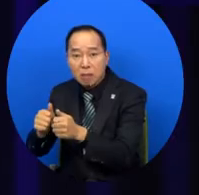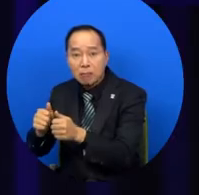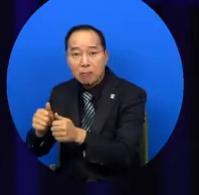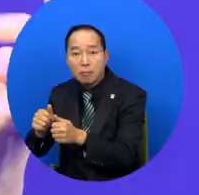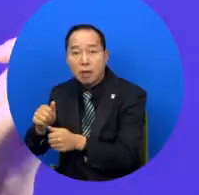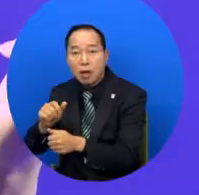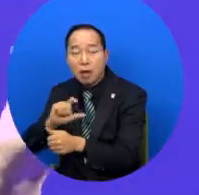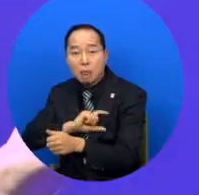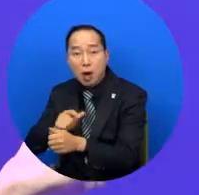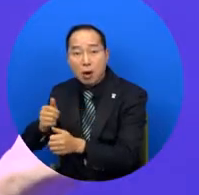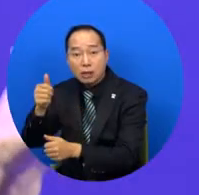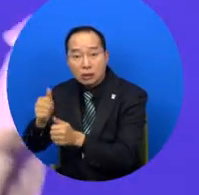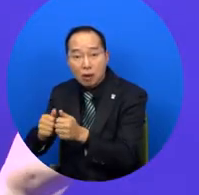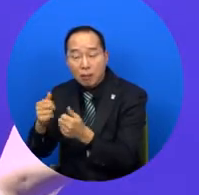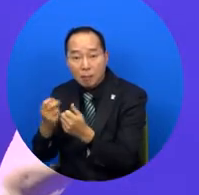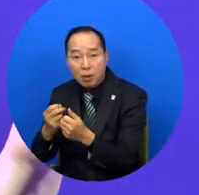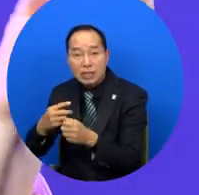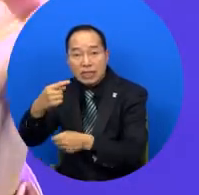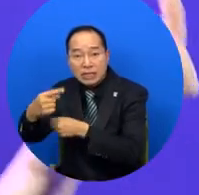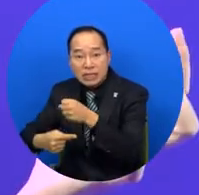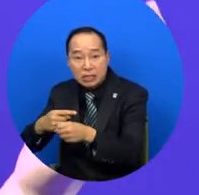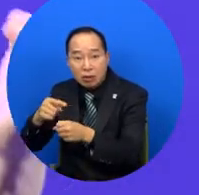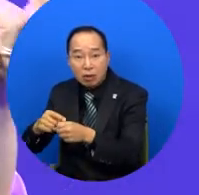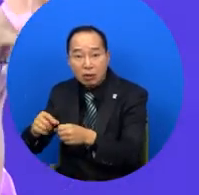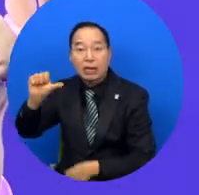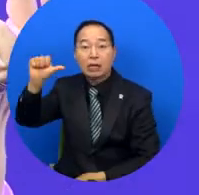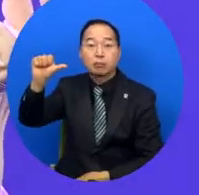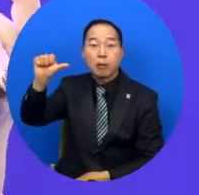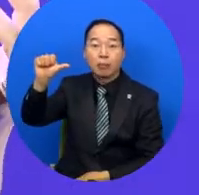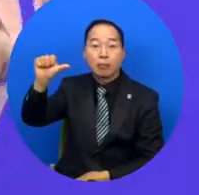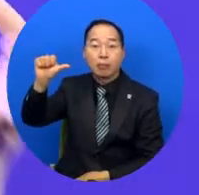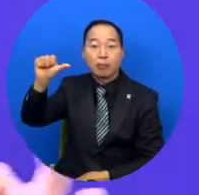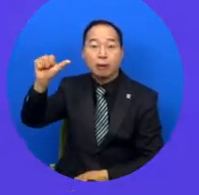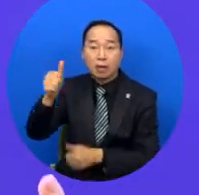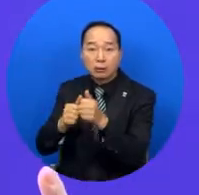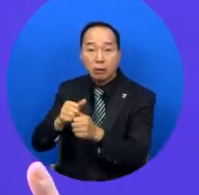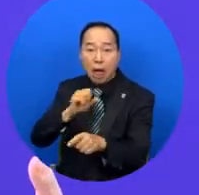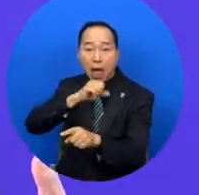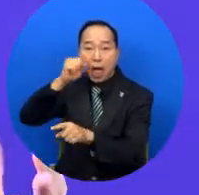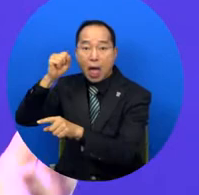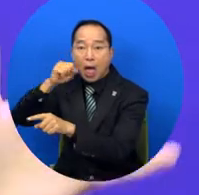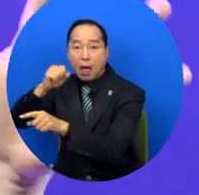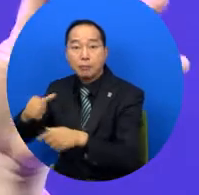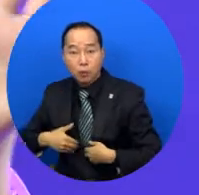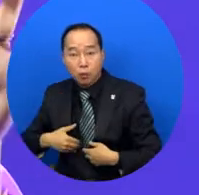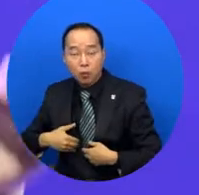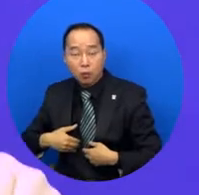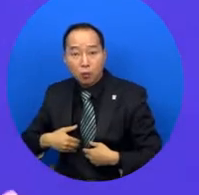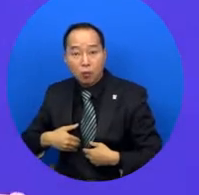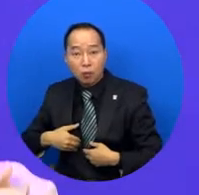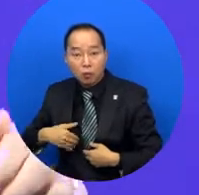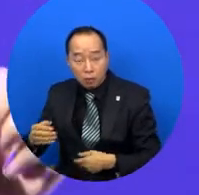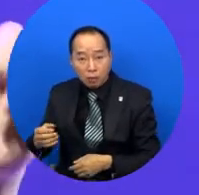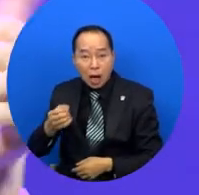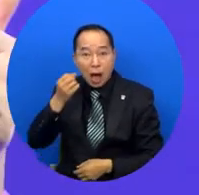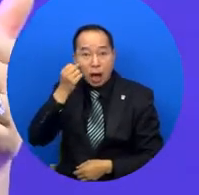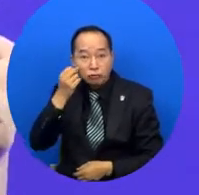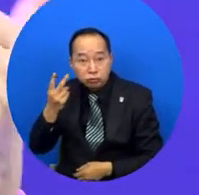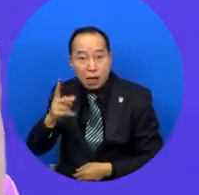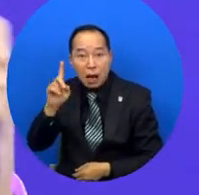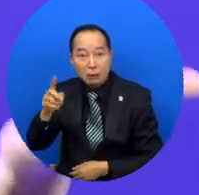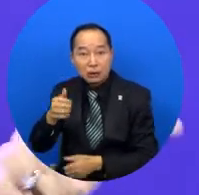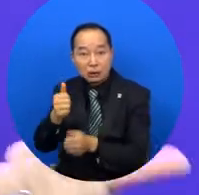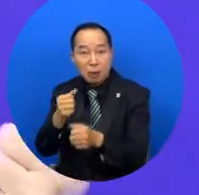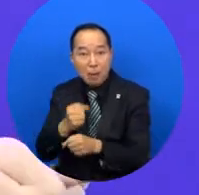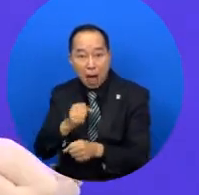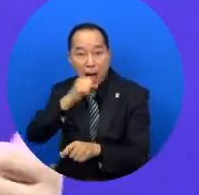돼요. 1, 2, 3 차, 그다음 영어, 그다음 실기시험. 그 이 5개를 1년에 칠락해봐. 한 달에 두